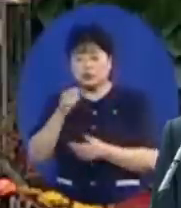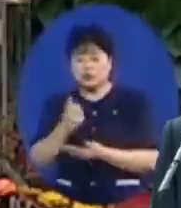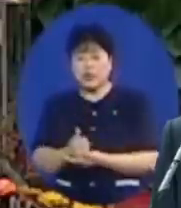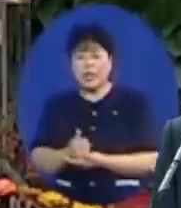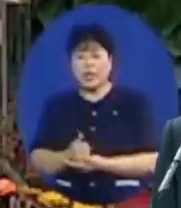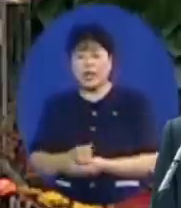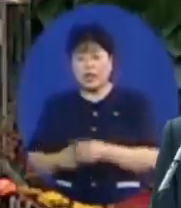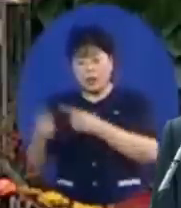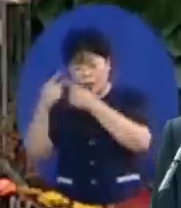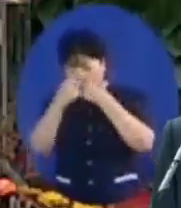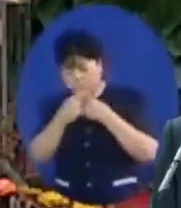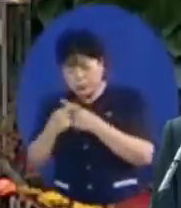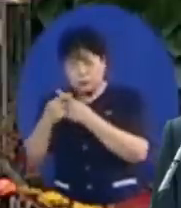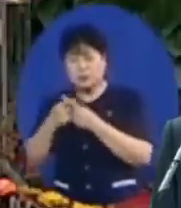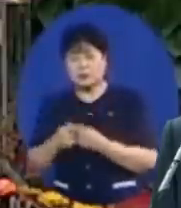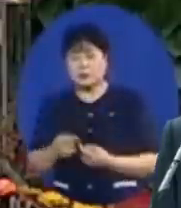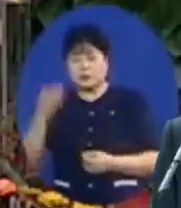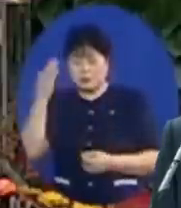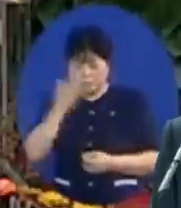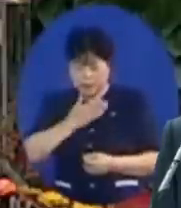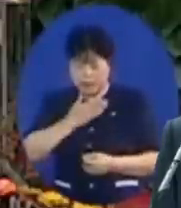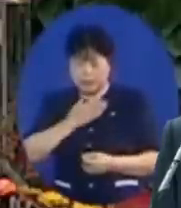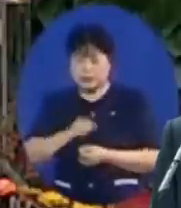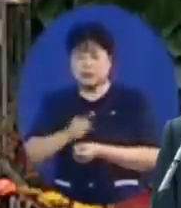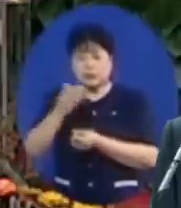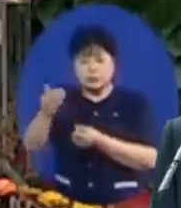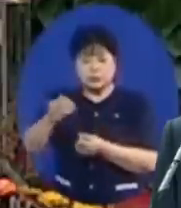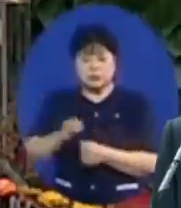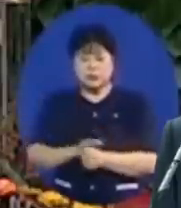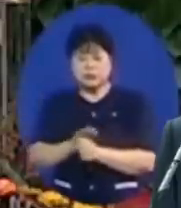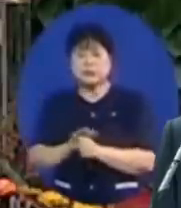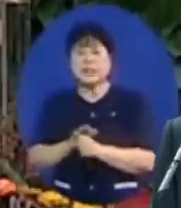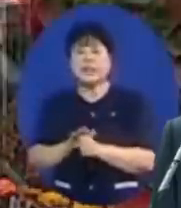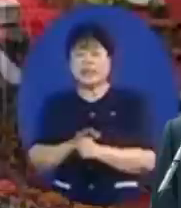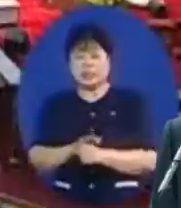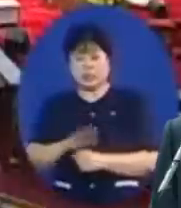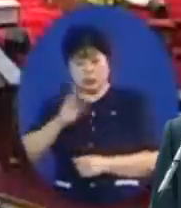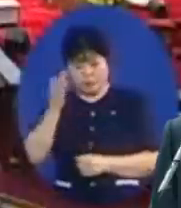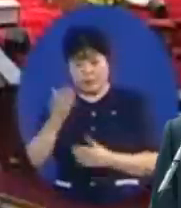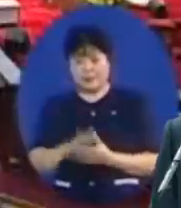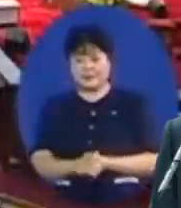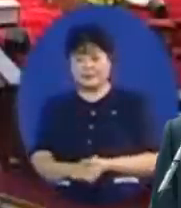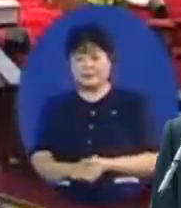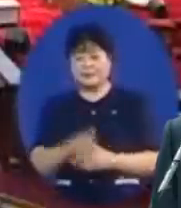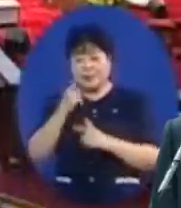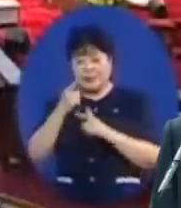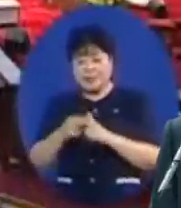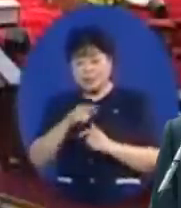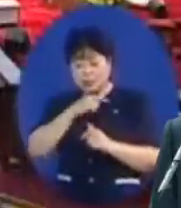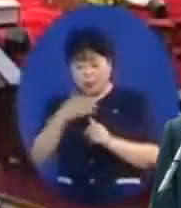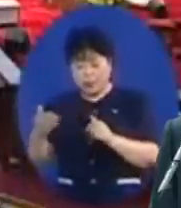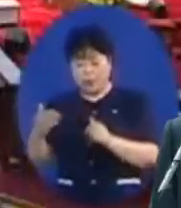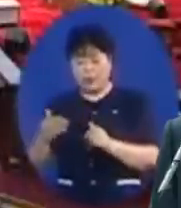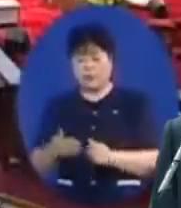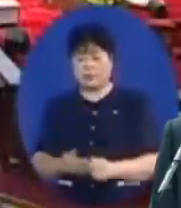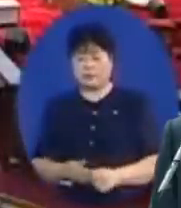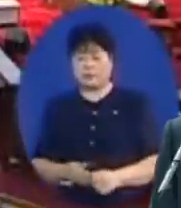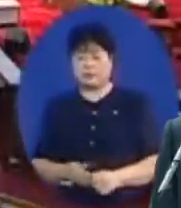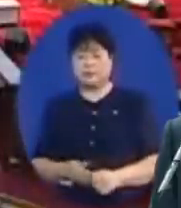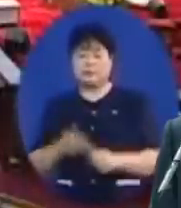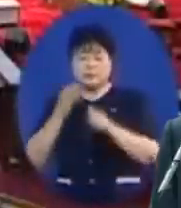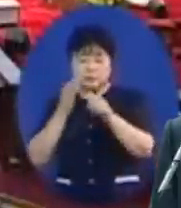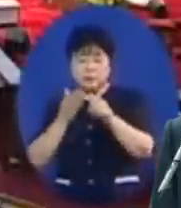허물로 우리를 정결하게 만드는 사랑의 증거가 되는 것입니다. 예수님의 보혈을 볼 때마다